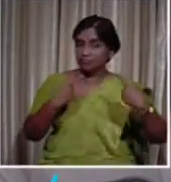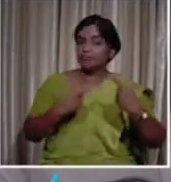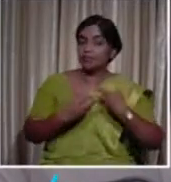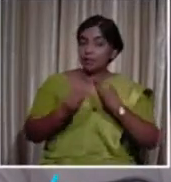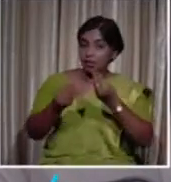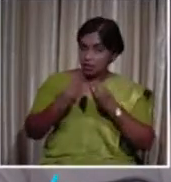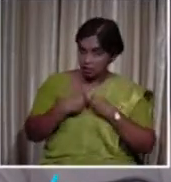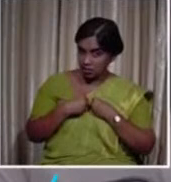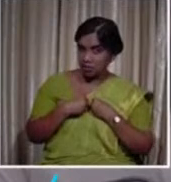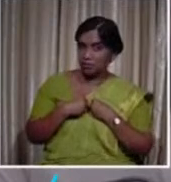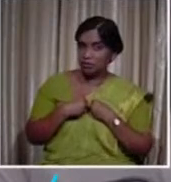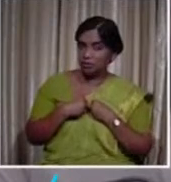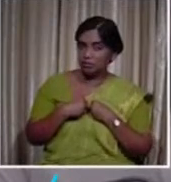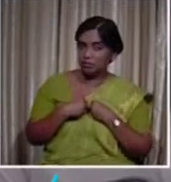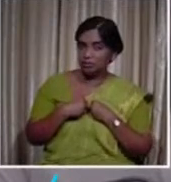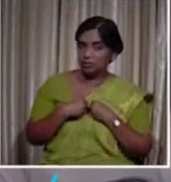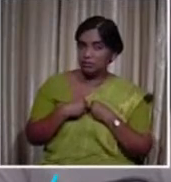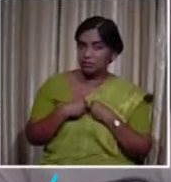දුන්නහම